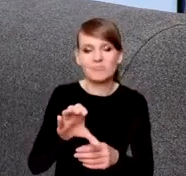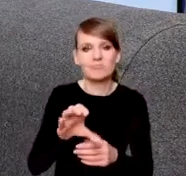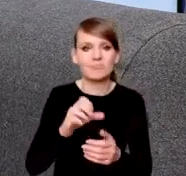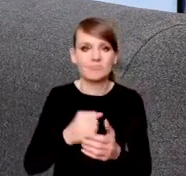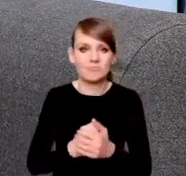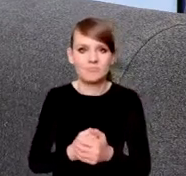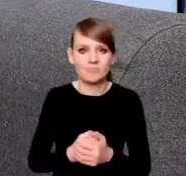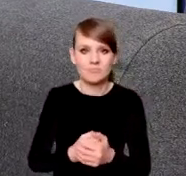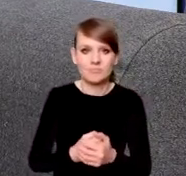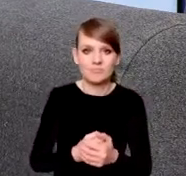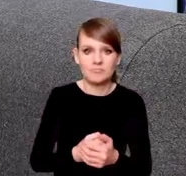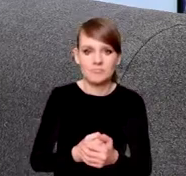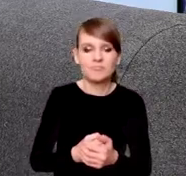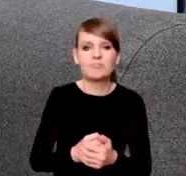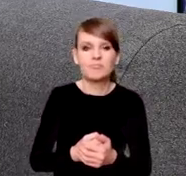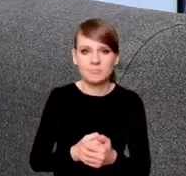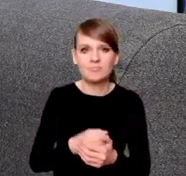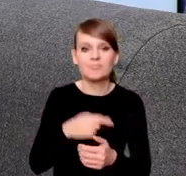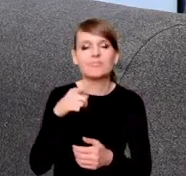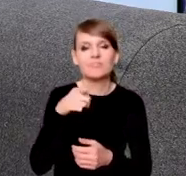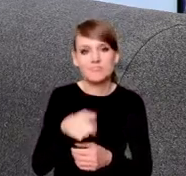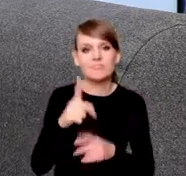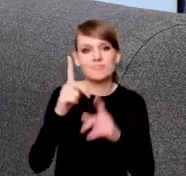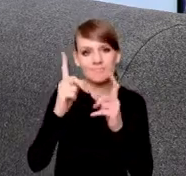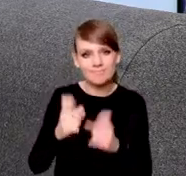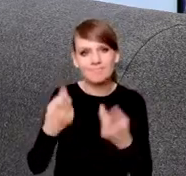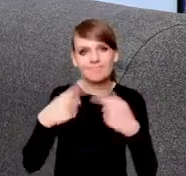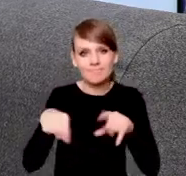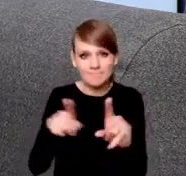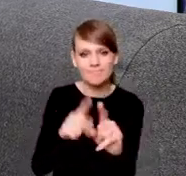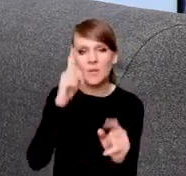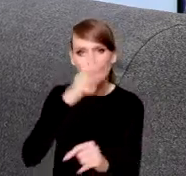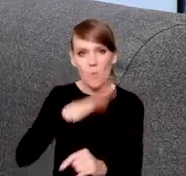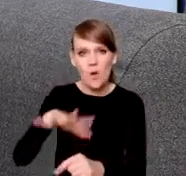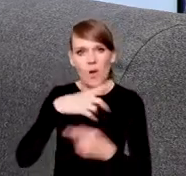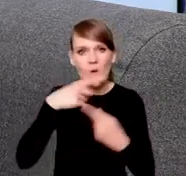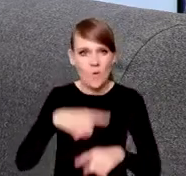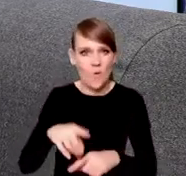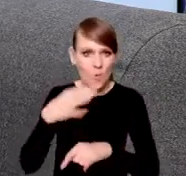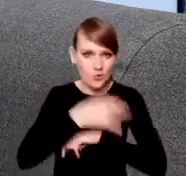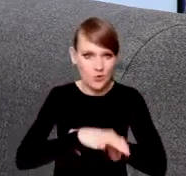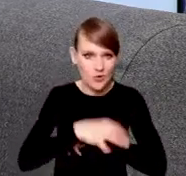na wprowadzanie w życie społecznej odpowiedzialności uczelni.